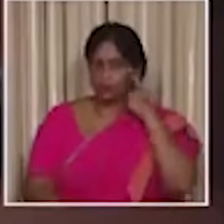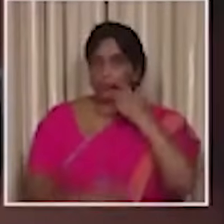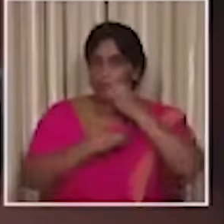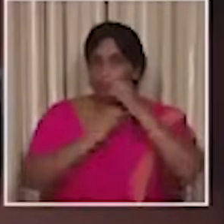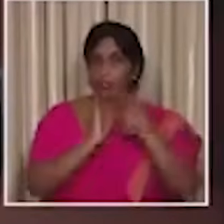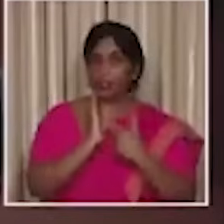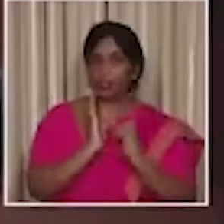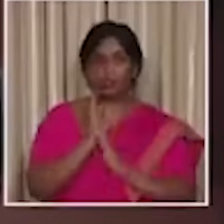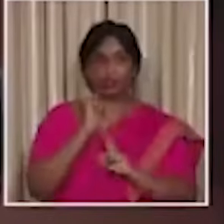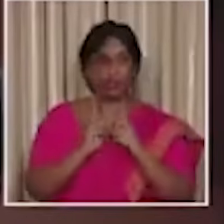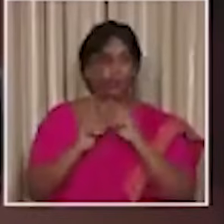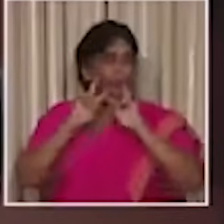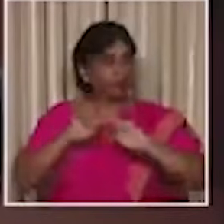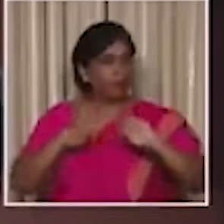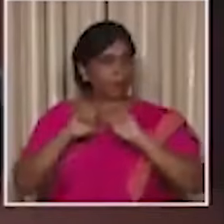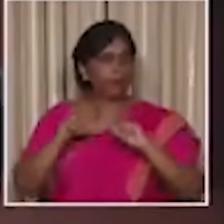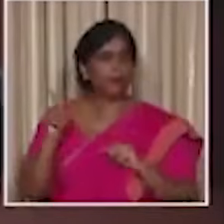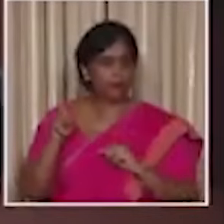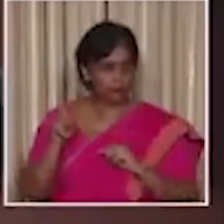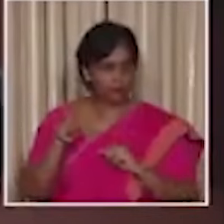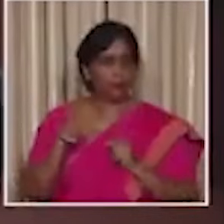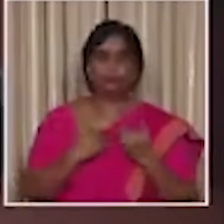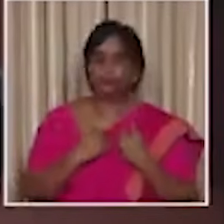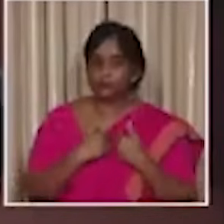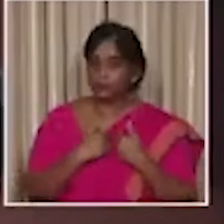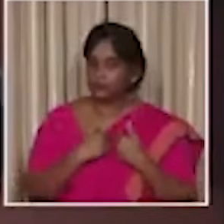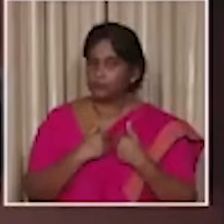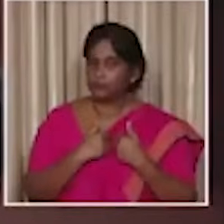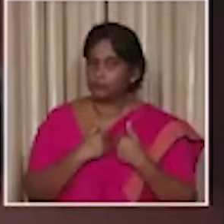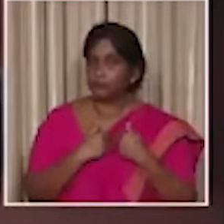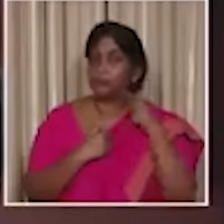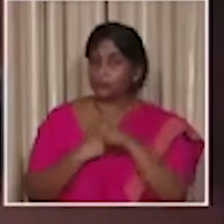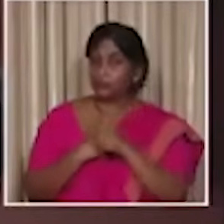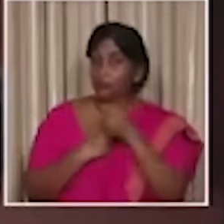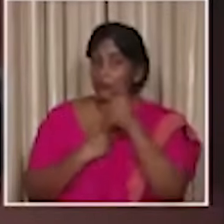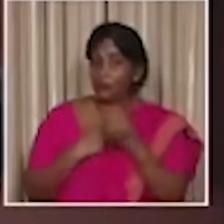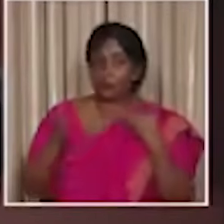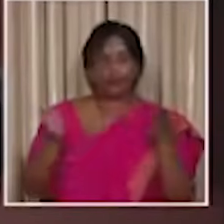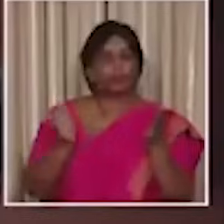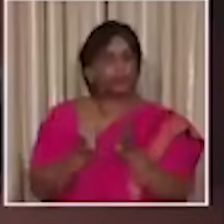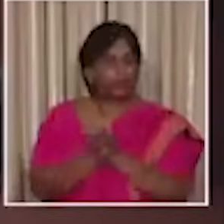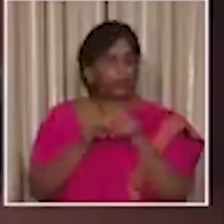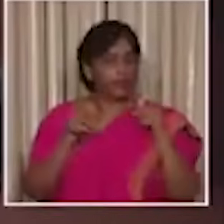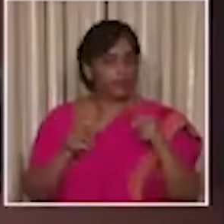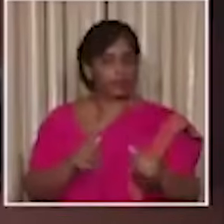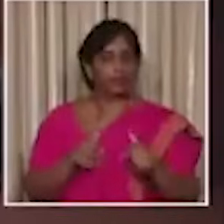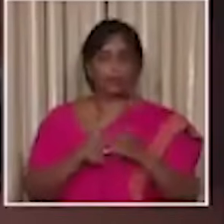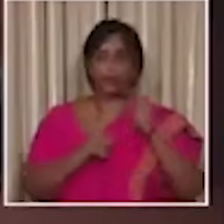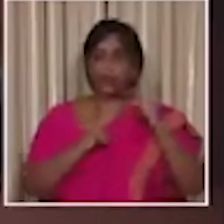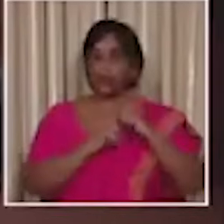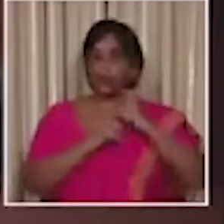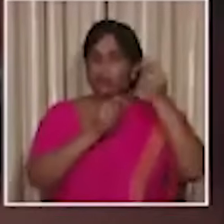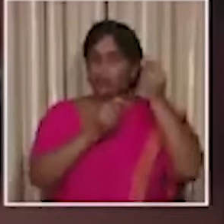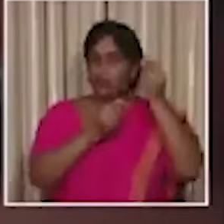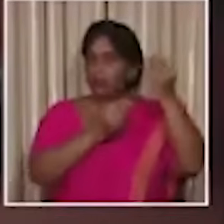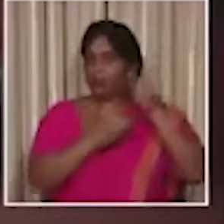තාක්ෂණ අමාත්‍යාංශය එතන පරීක්ෂණ කරලා තිබෙනවා. අපි ඒ අගේ එකතු කළොත් දැන් මේ අපිට ගලාගෙන ඩොලර් සොච්චම්